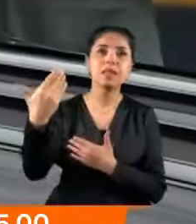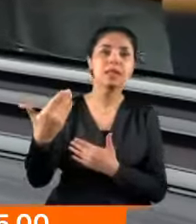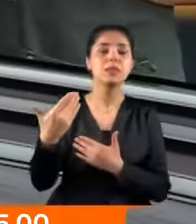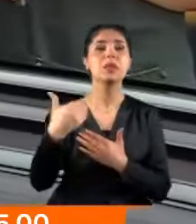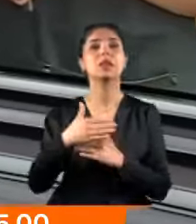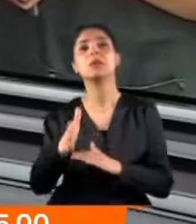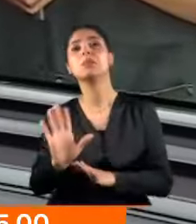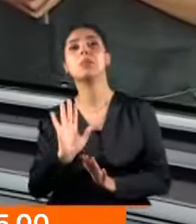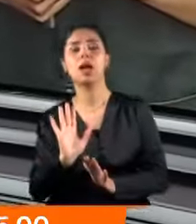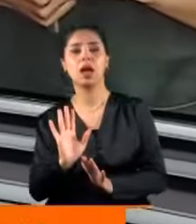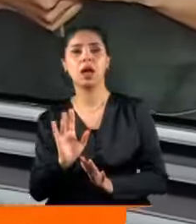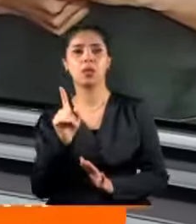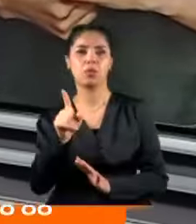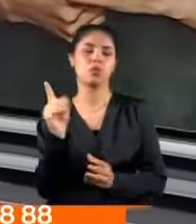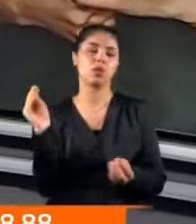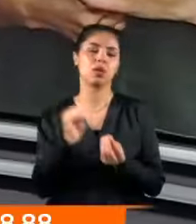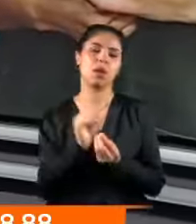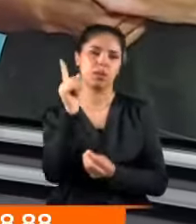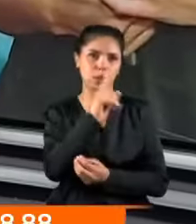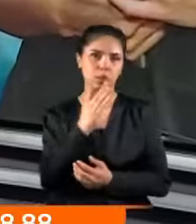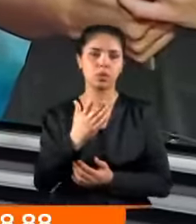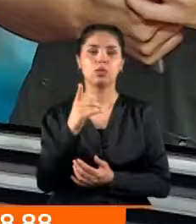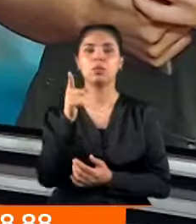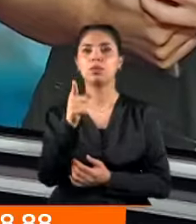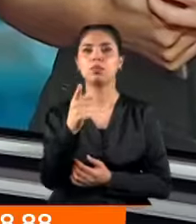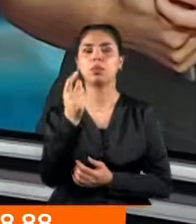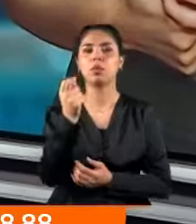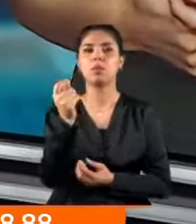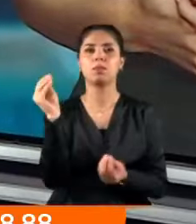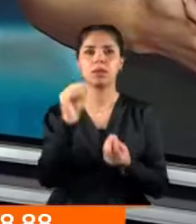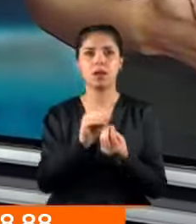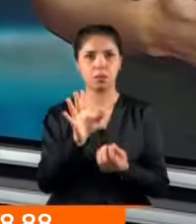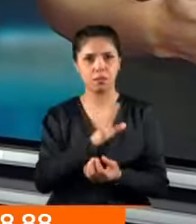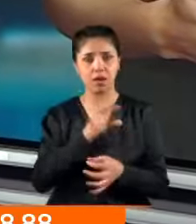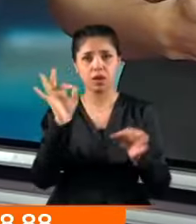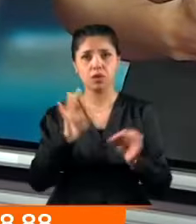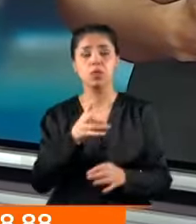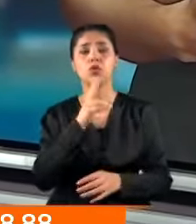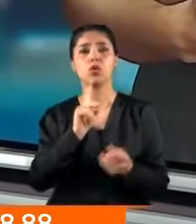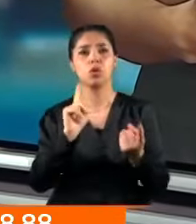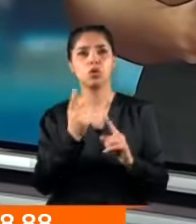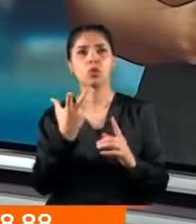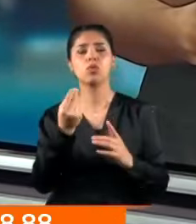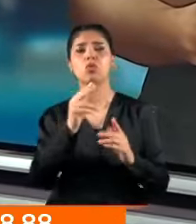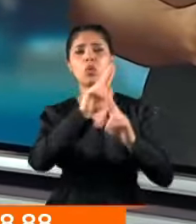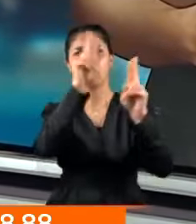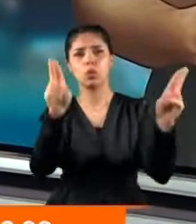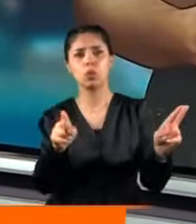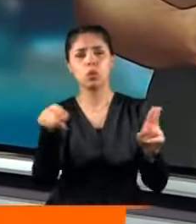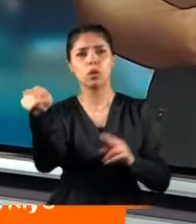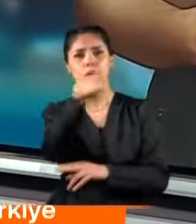ki sebebi fahiş fiyatlar. Rakamların yüksek olduğu yetmiyormuş gibi şimdi son dönemde pek çok mekanda buna bir